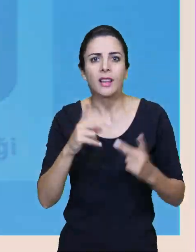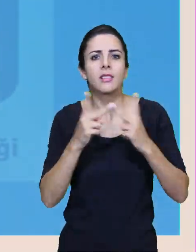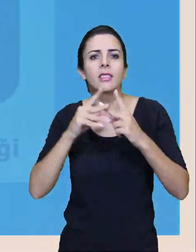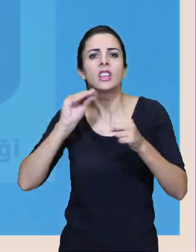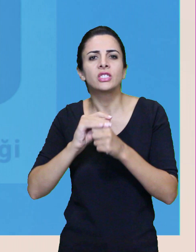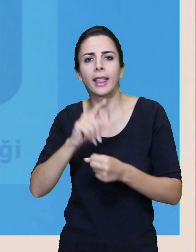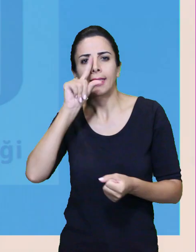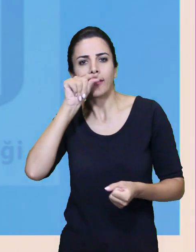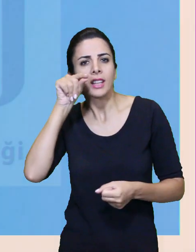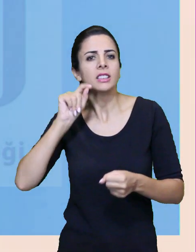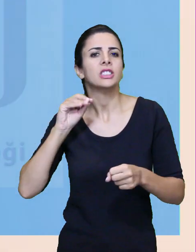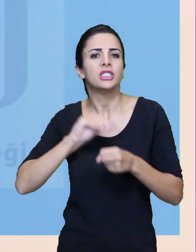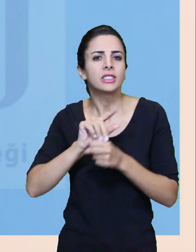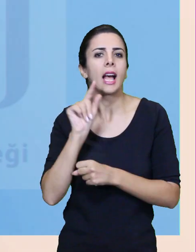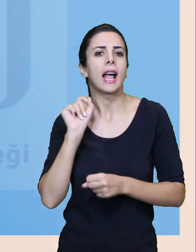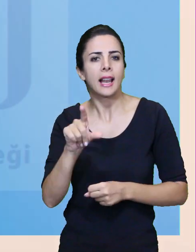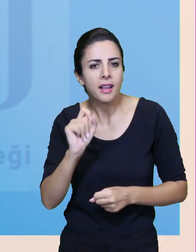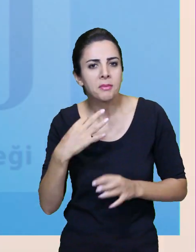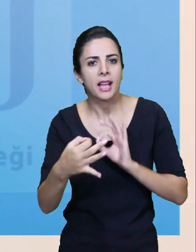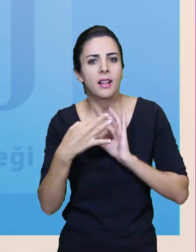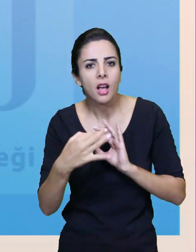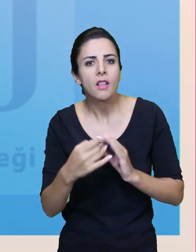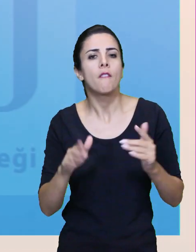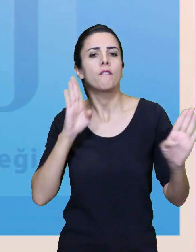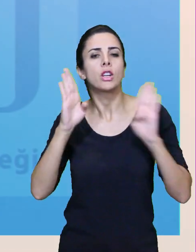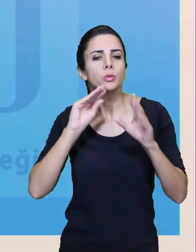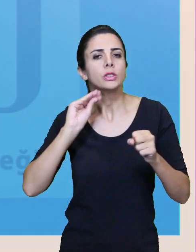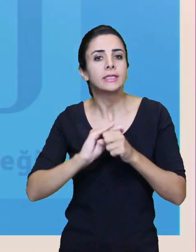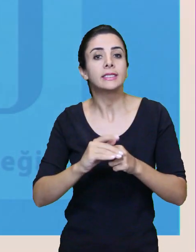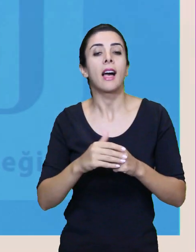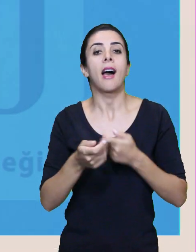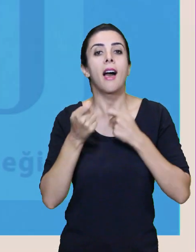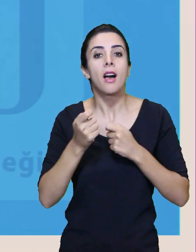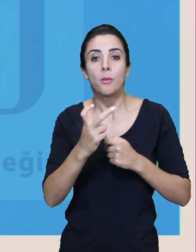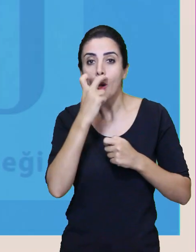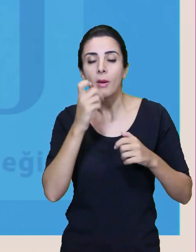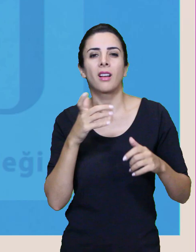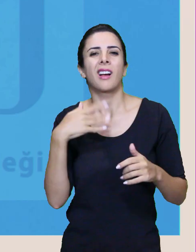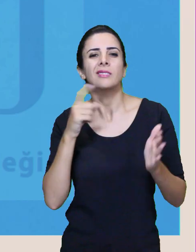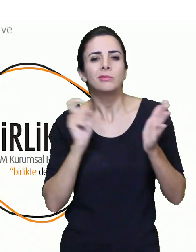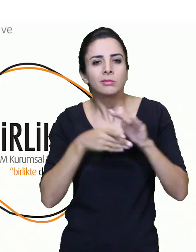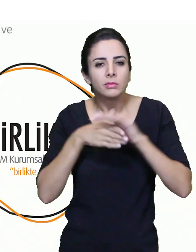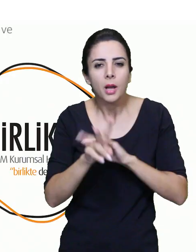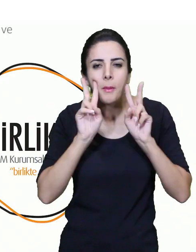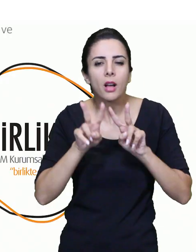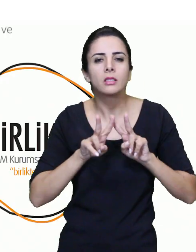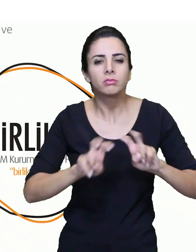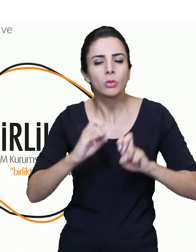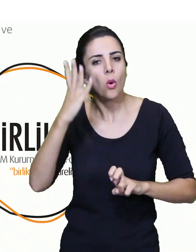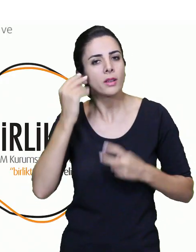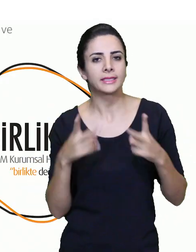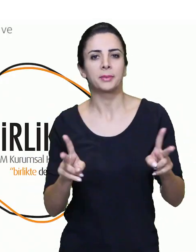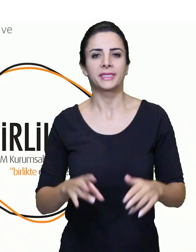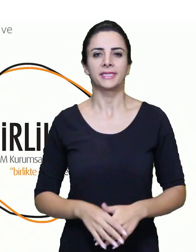Twitter'da EGET iletişim ve Facebook'ta eğitimde görme engelliler hesaplarını takip edebilirsiniz. Avrupa Birliği bayrağının